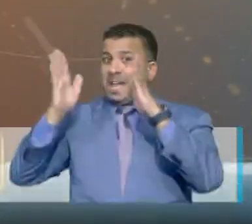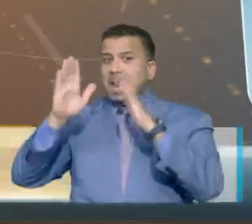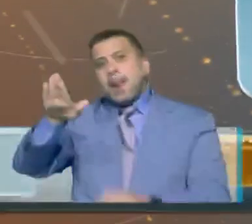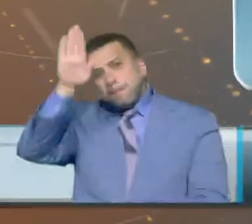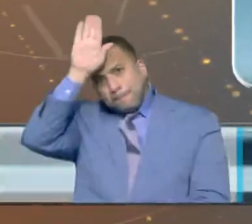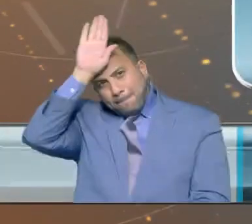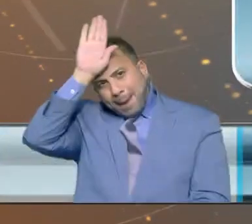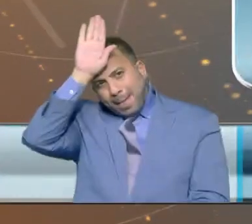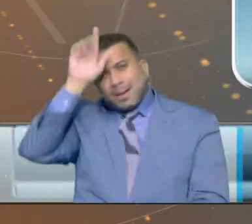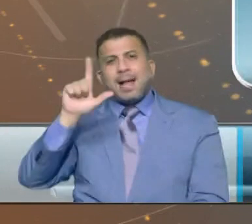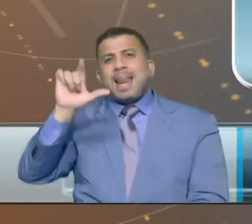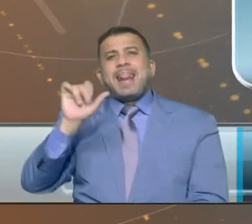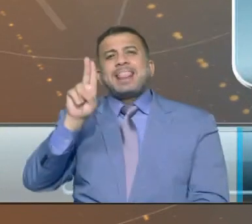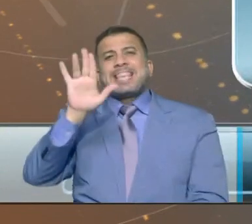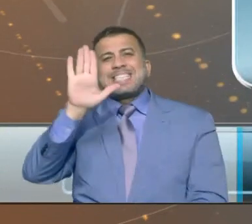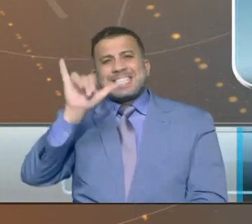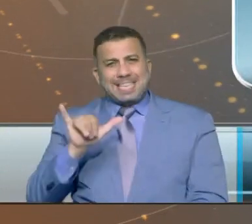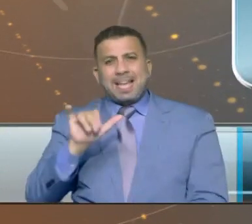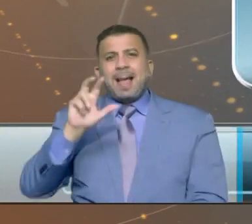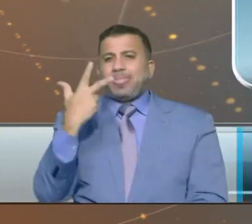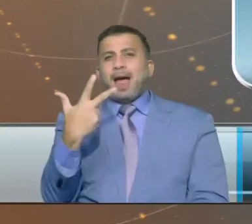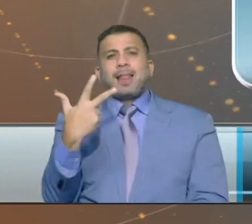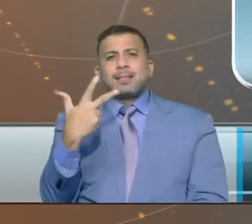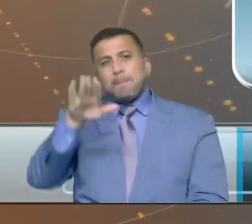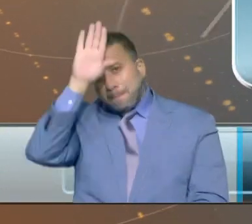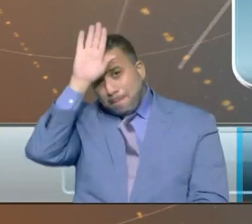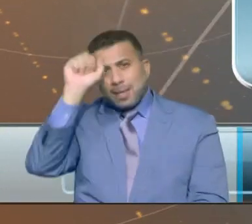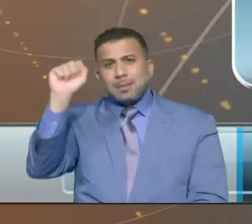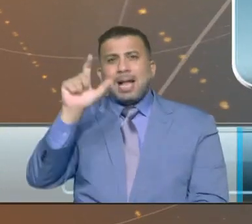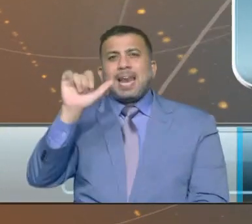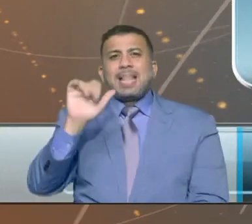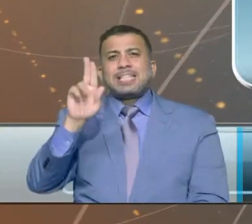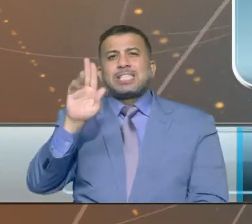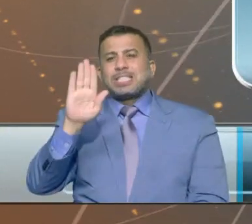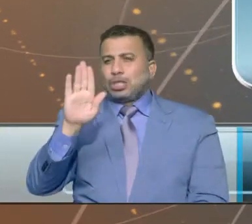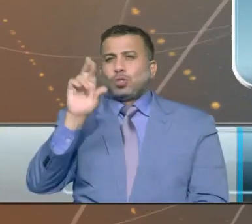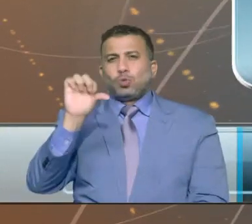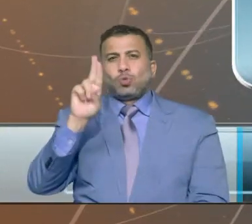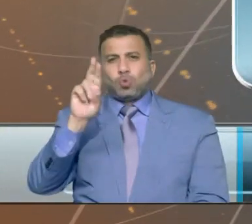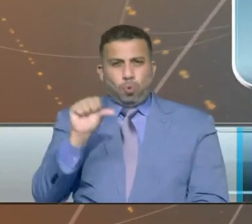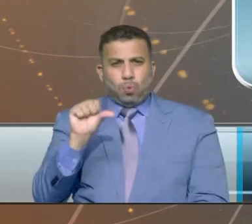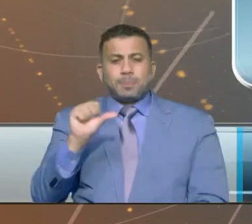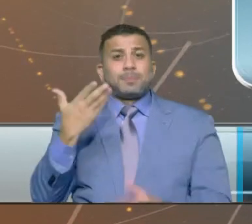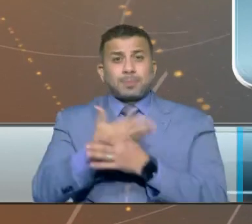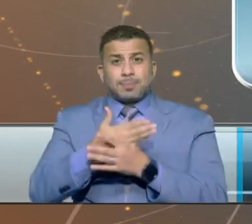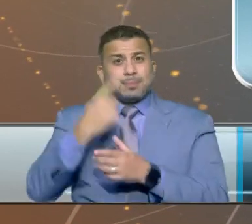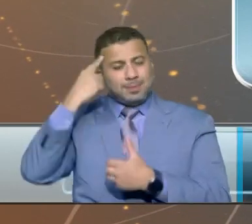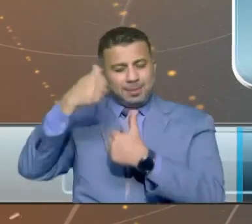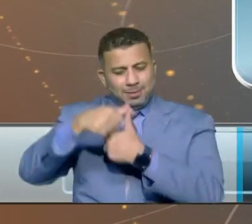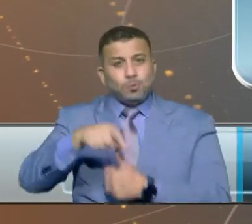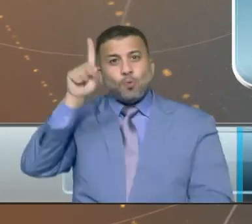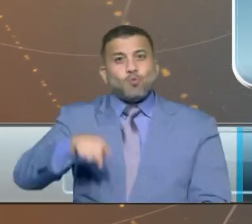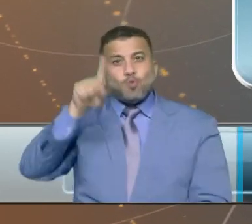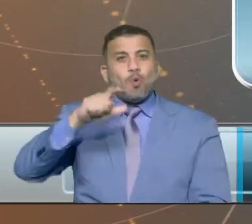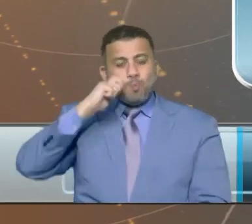برقيه تهنئه الى جلاله الملك ليتس الثالث ملك مملكه ليستو بمناسبه الذكرى ذكرى